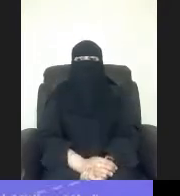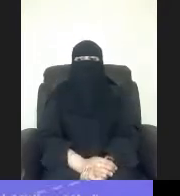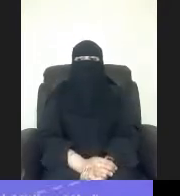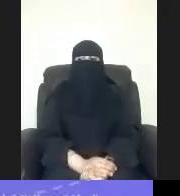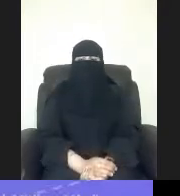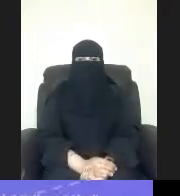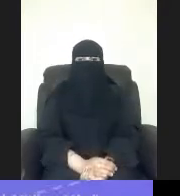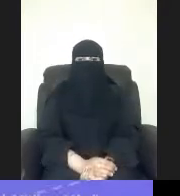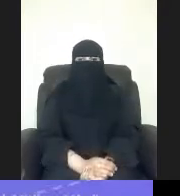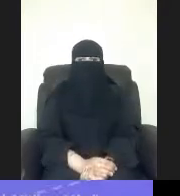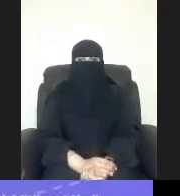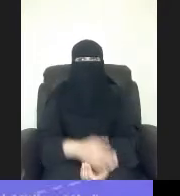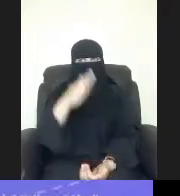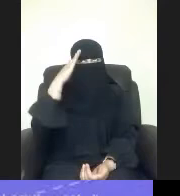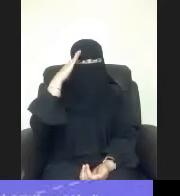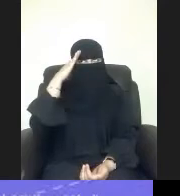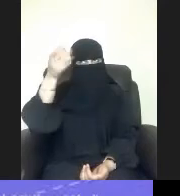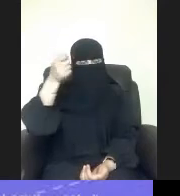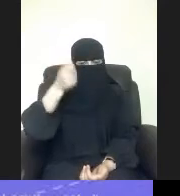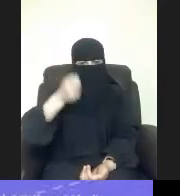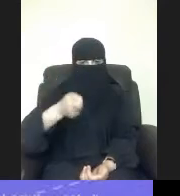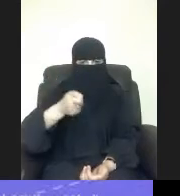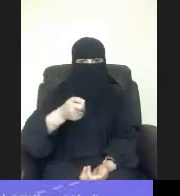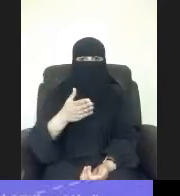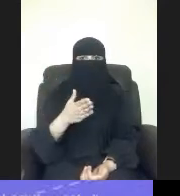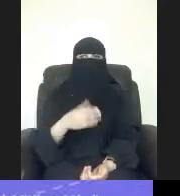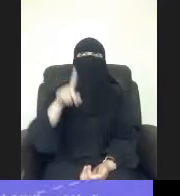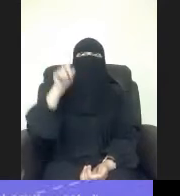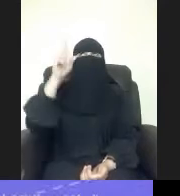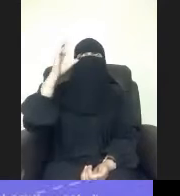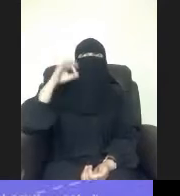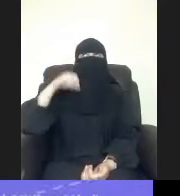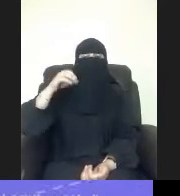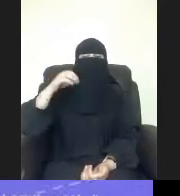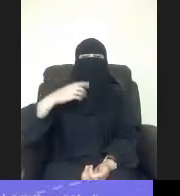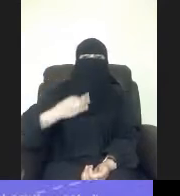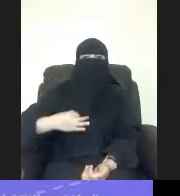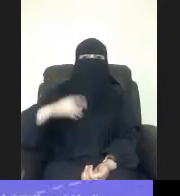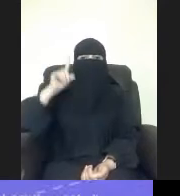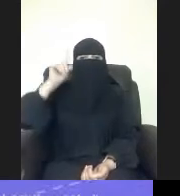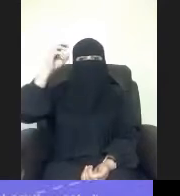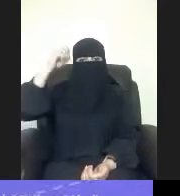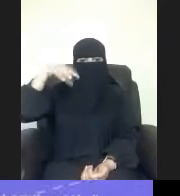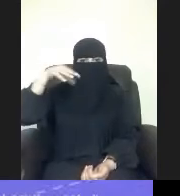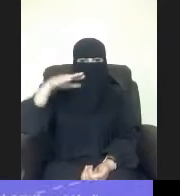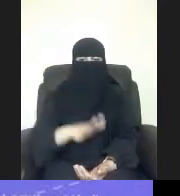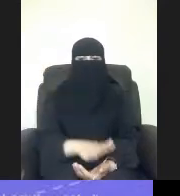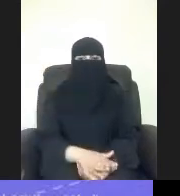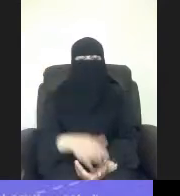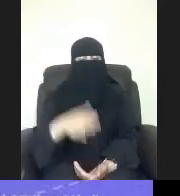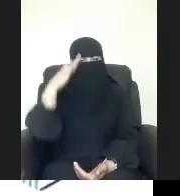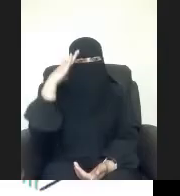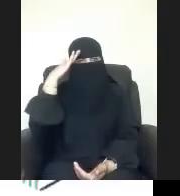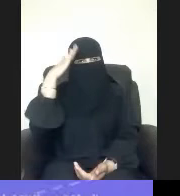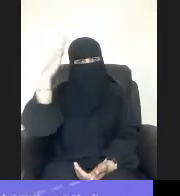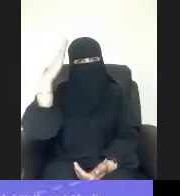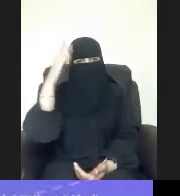وعليكم السلام ورحمة الله وبركاته، شكرا لك دكتور حسن، الله يعطيك العافية على هذه المشاركة الرائعة.